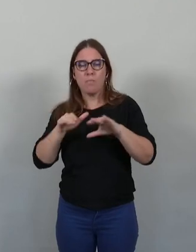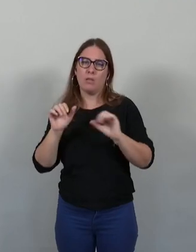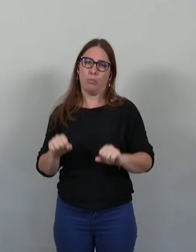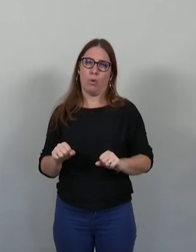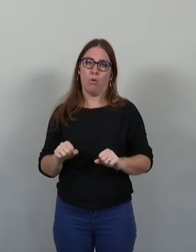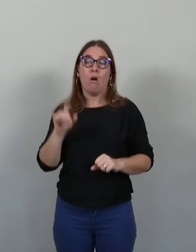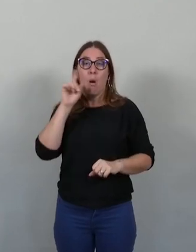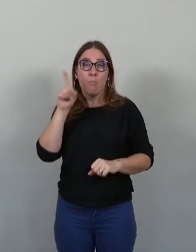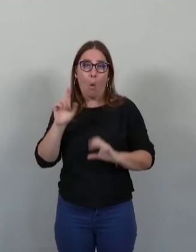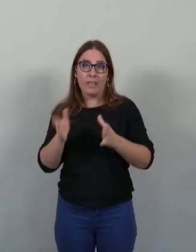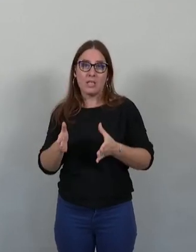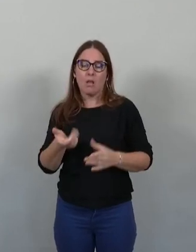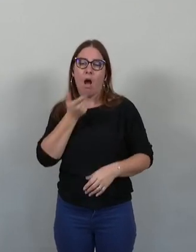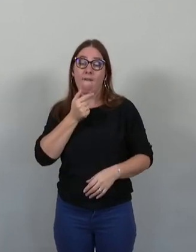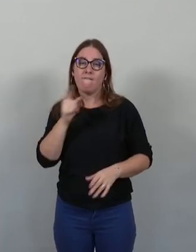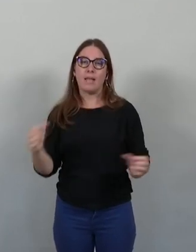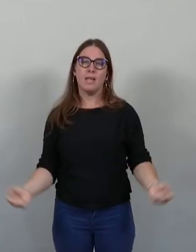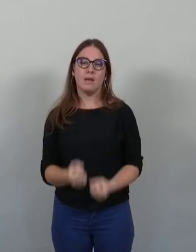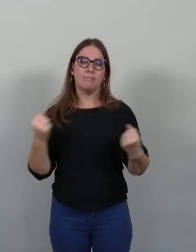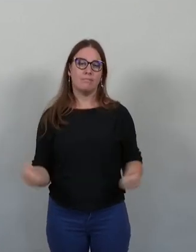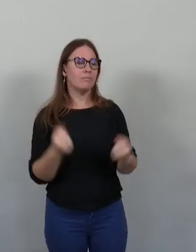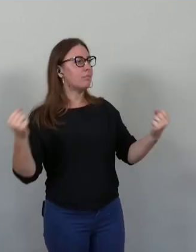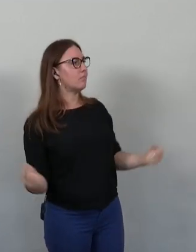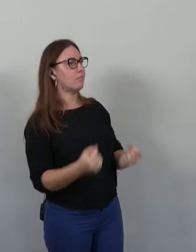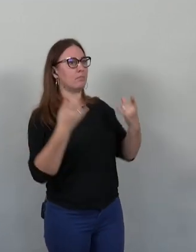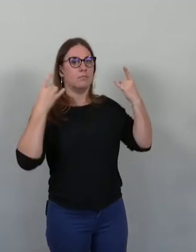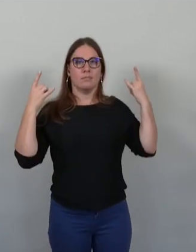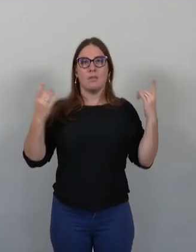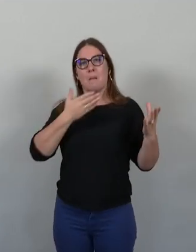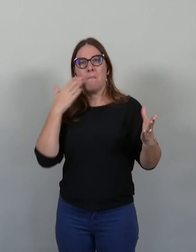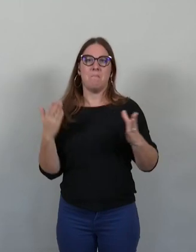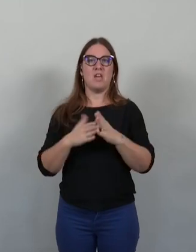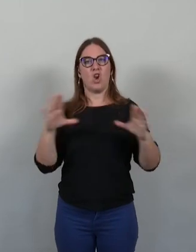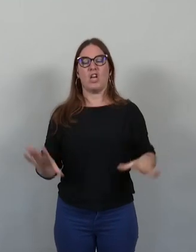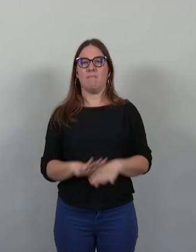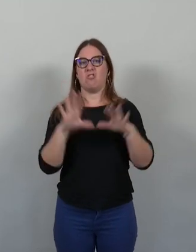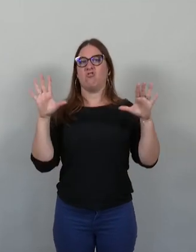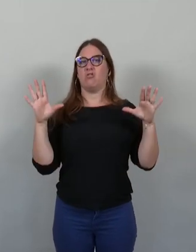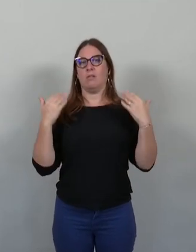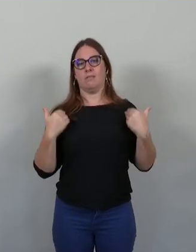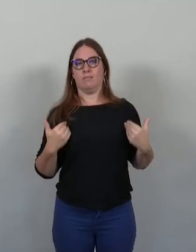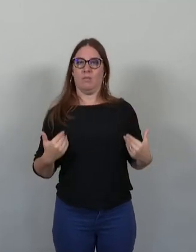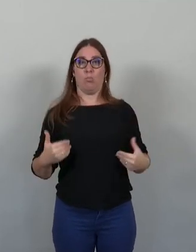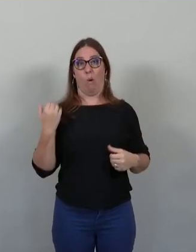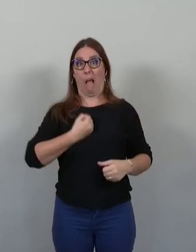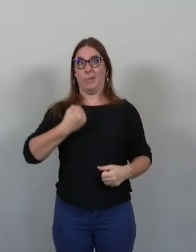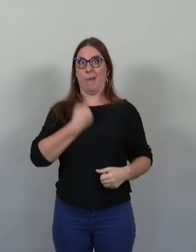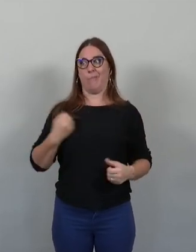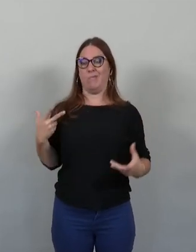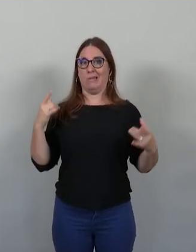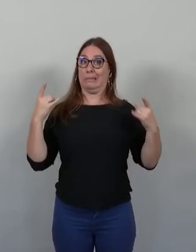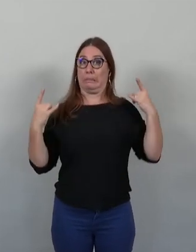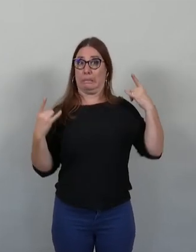simplement parce que ce sera facile de communiquer dessus pour tenter d'améliorer votre image très écorné ce